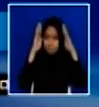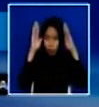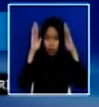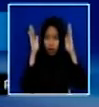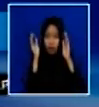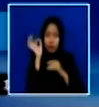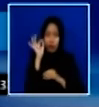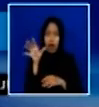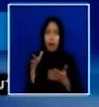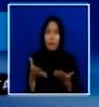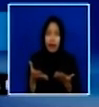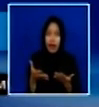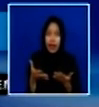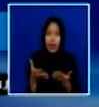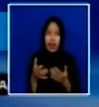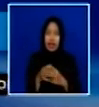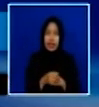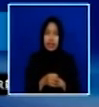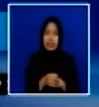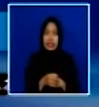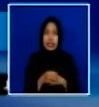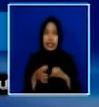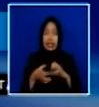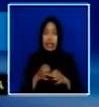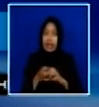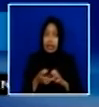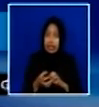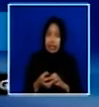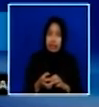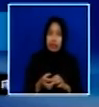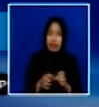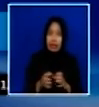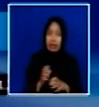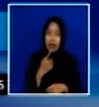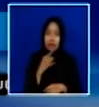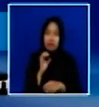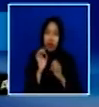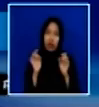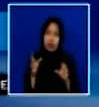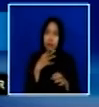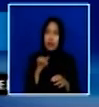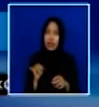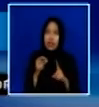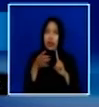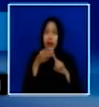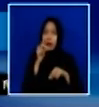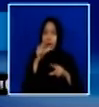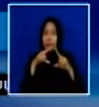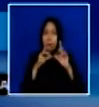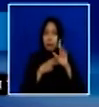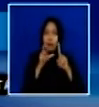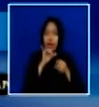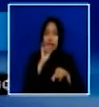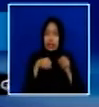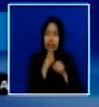peredam mereka bagaimana teknik-teknik untuk memberi ending bedanya baik dari potensi wisata maupun dari